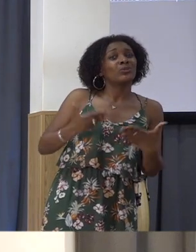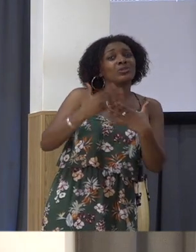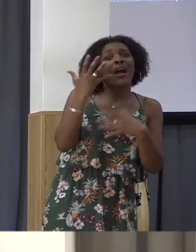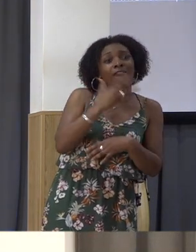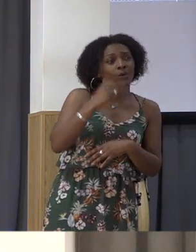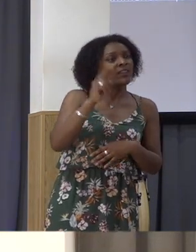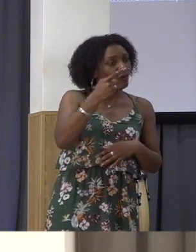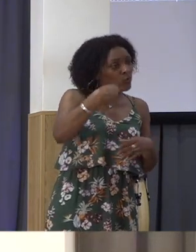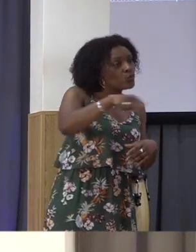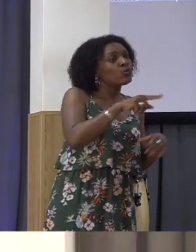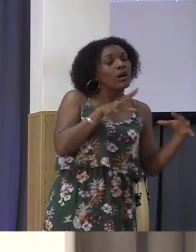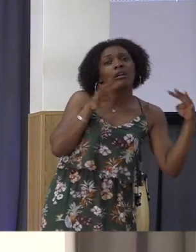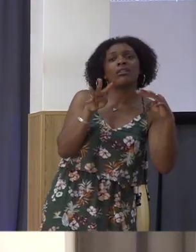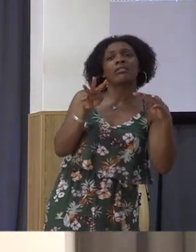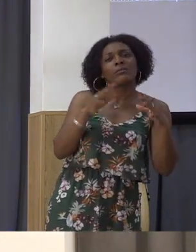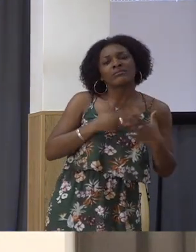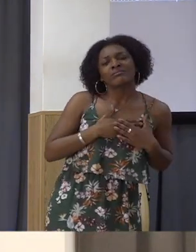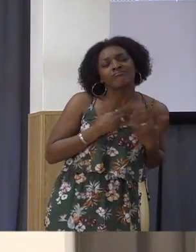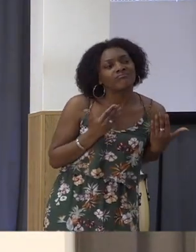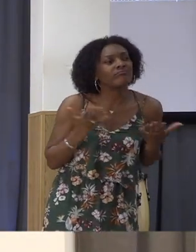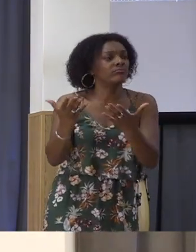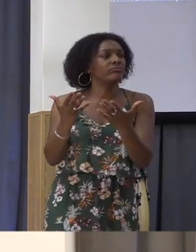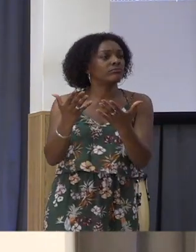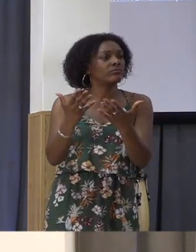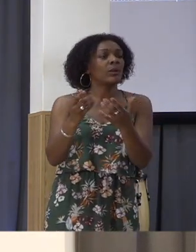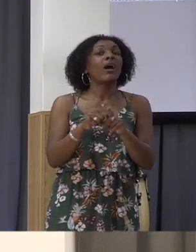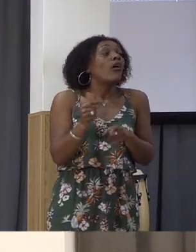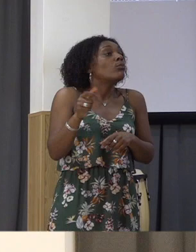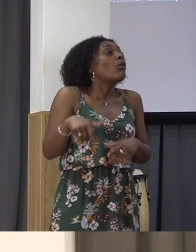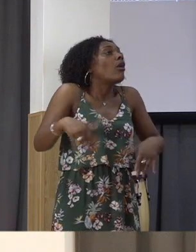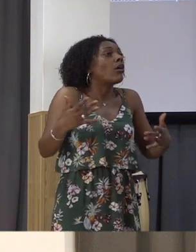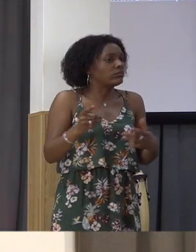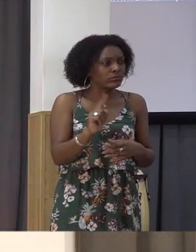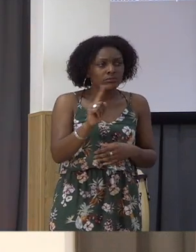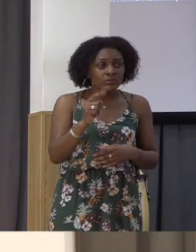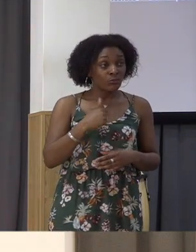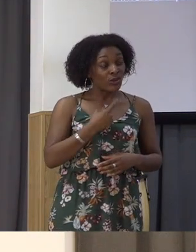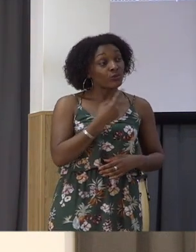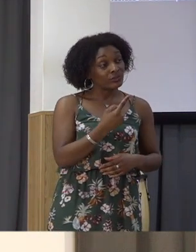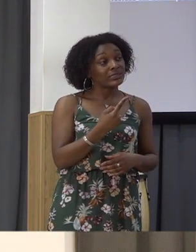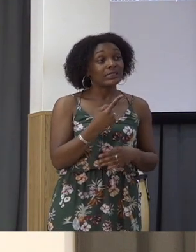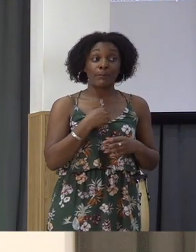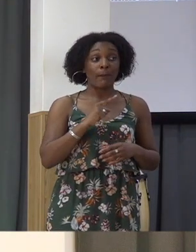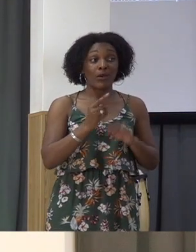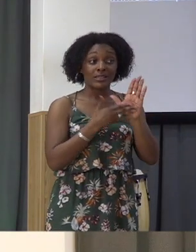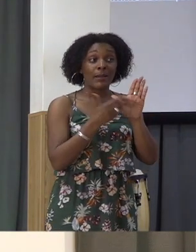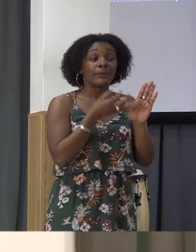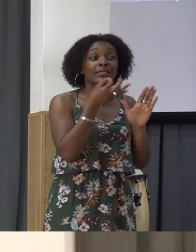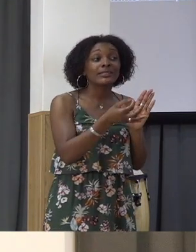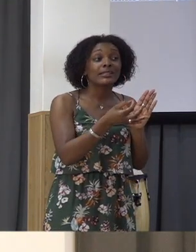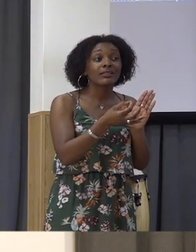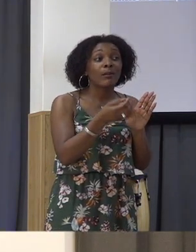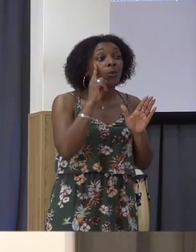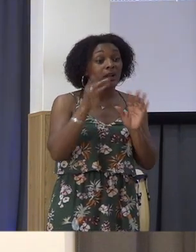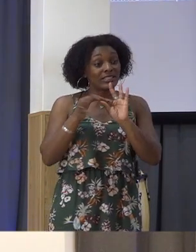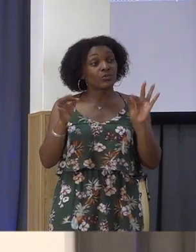Je sais que ce n'est pas facile, mais c'est ce que le Seigneur dit. À partir du moment où une brebis était égarée, le